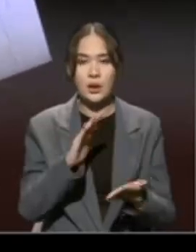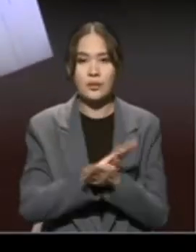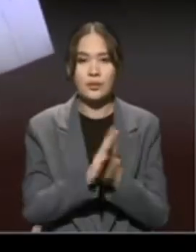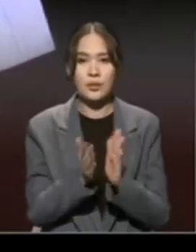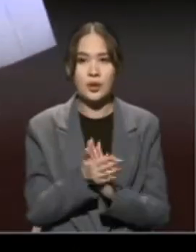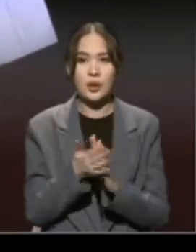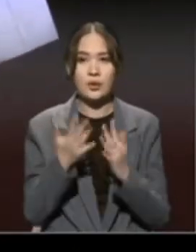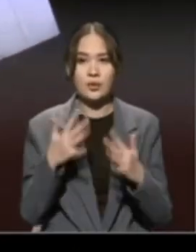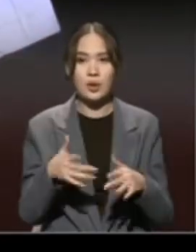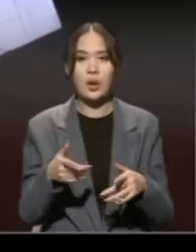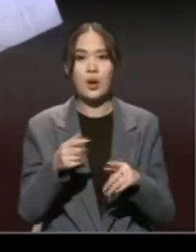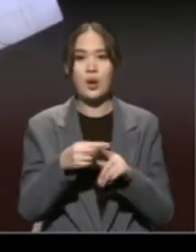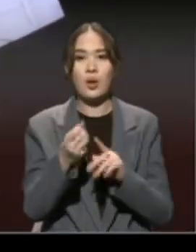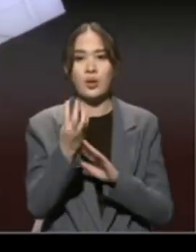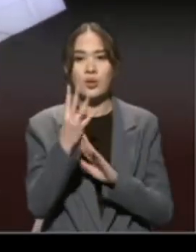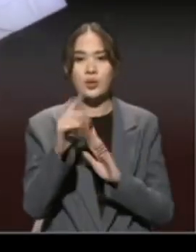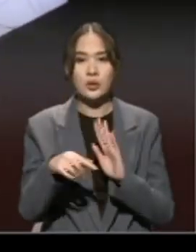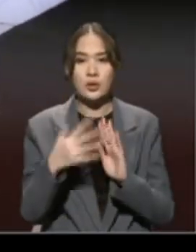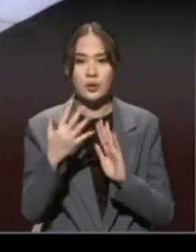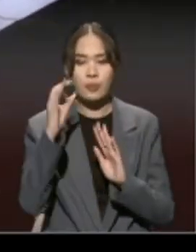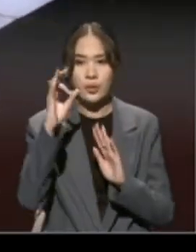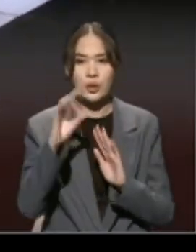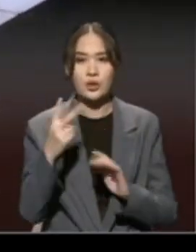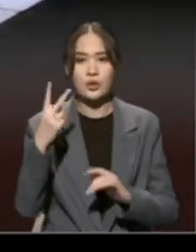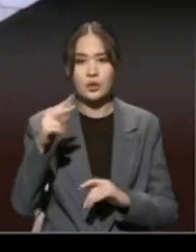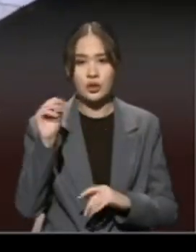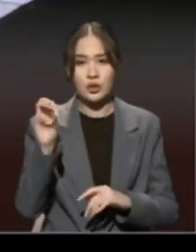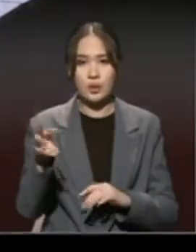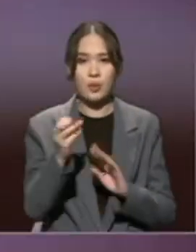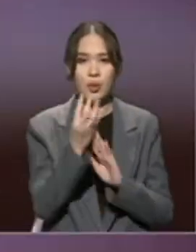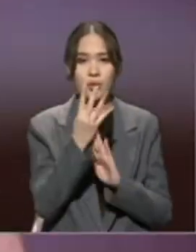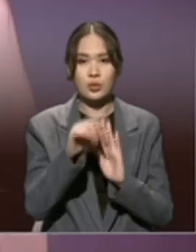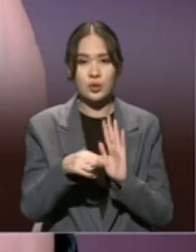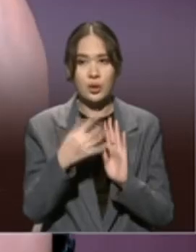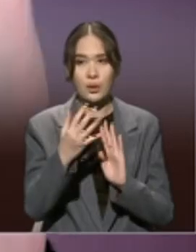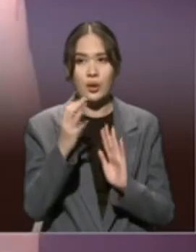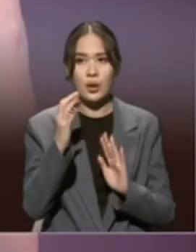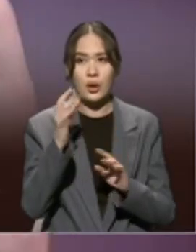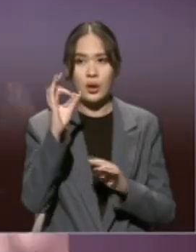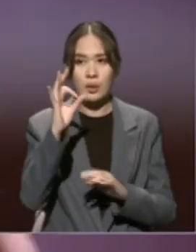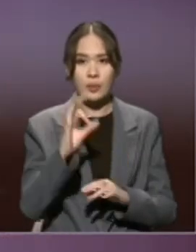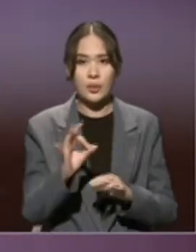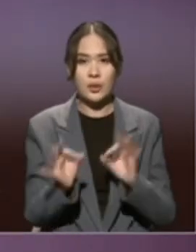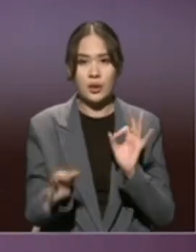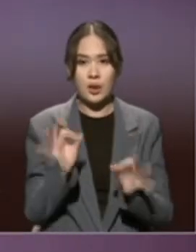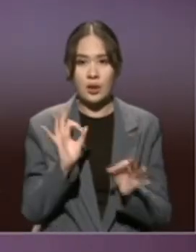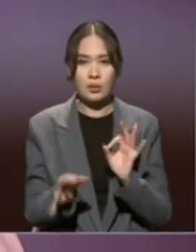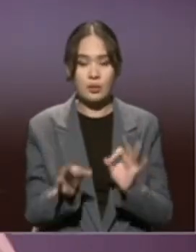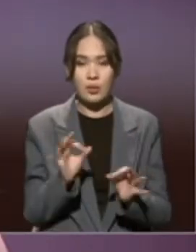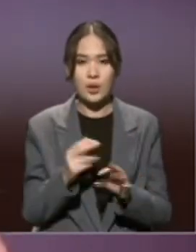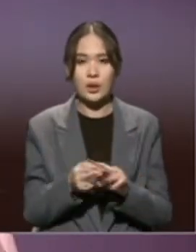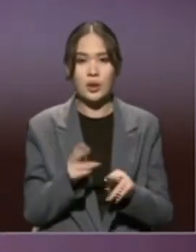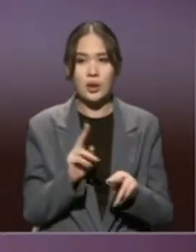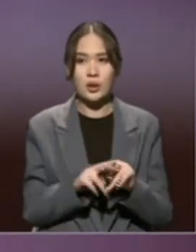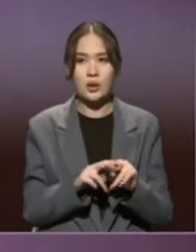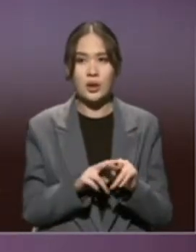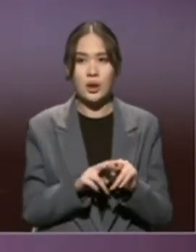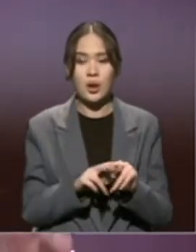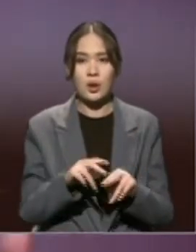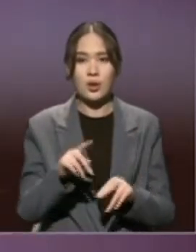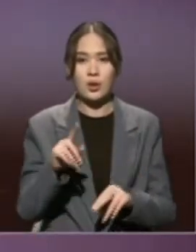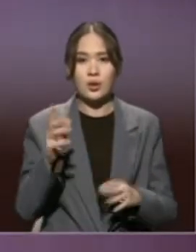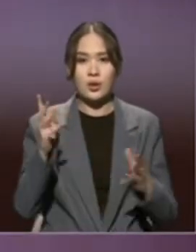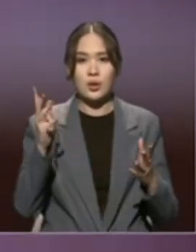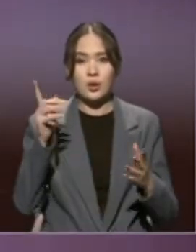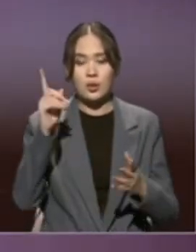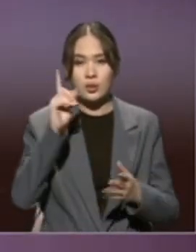тұрады, 14.5%. Енді 20%-дан гөрі 14.5% неғұрлым халыққа құлағына да естіген кезде өте жағымды.